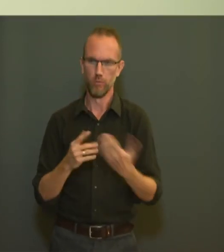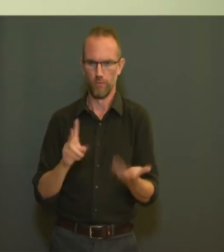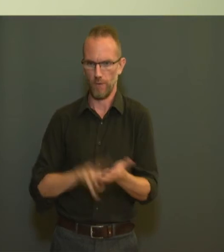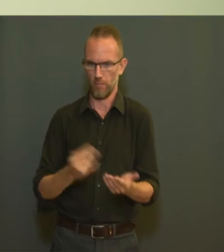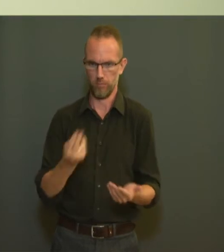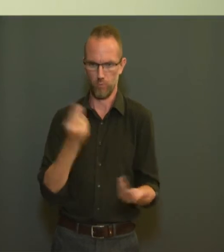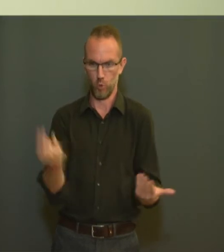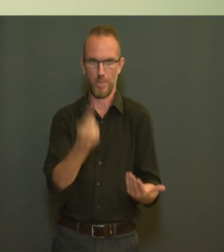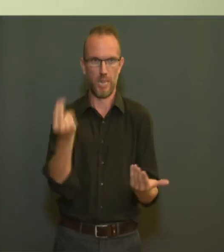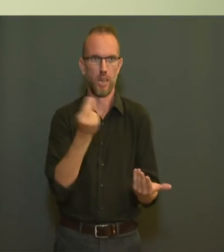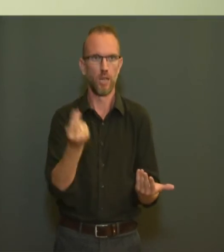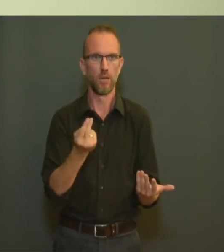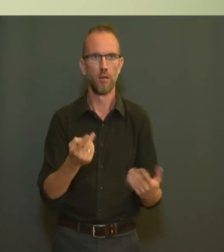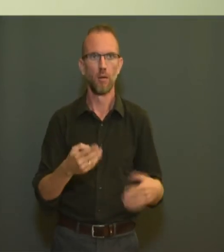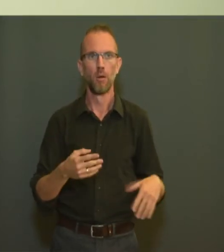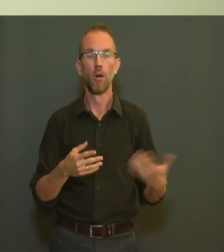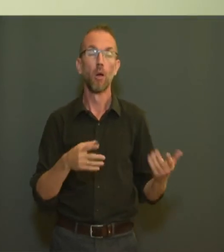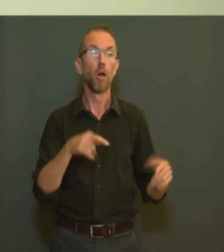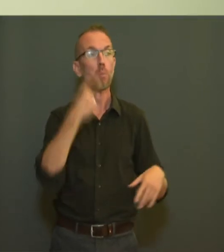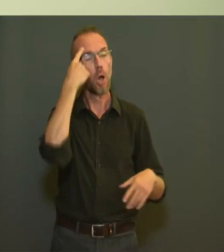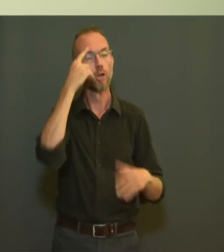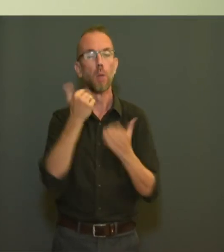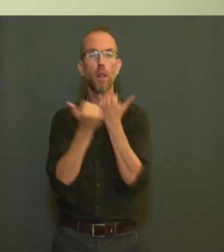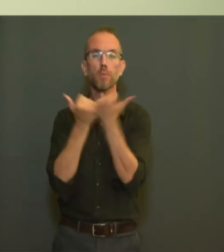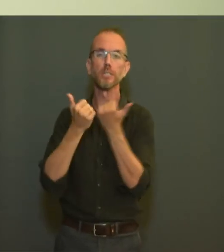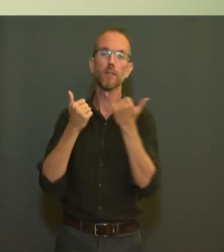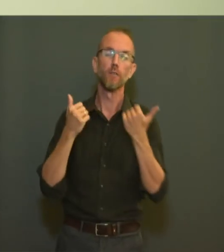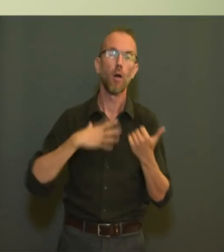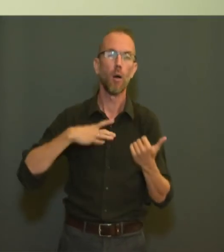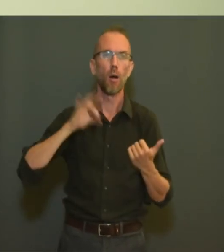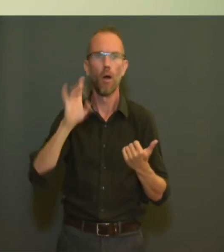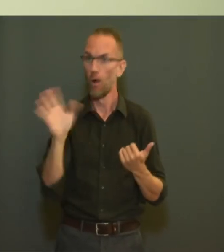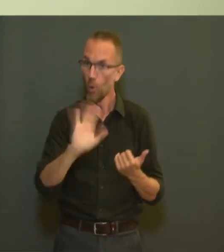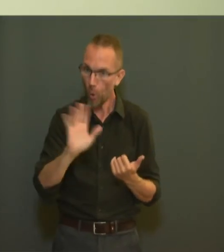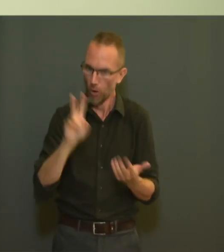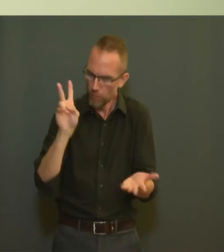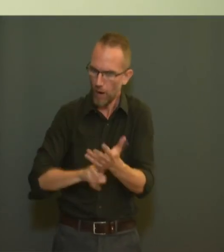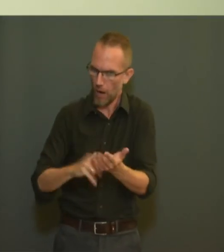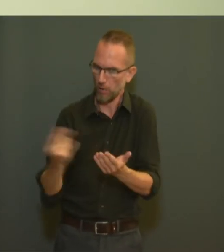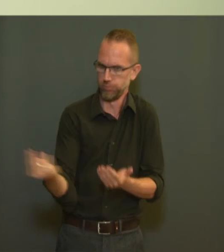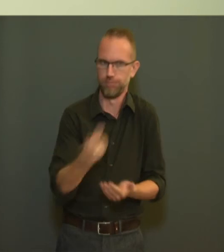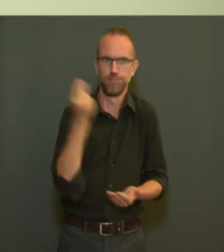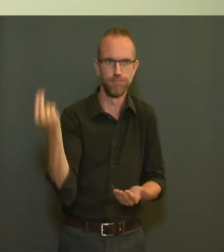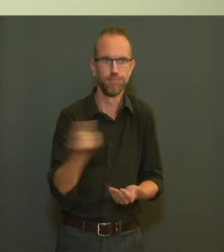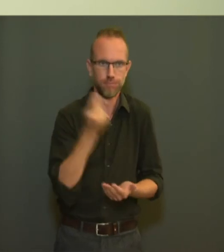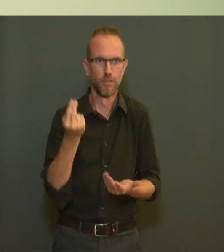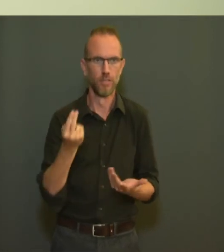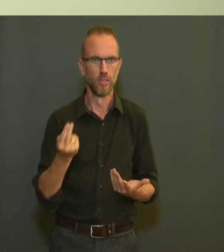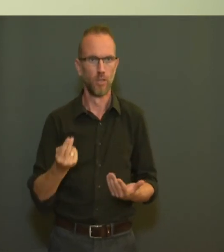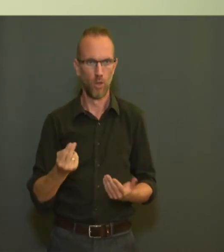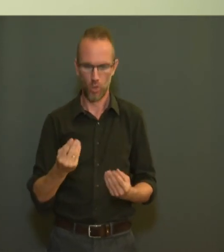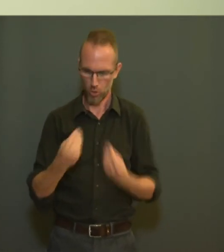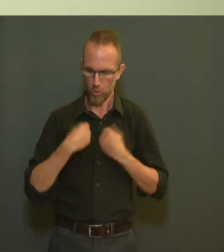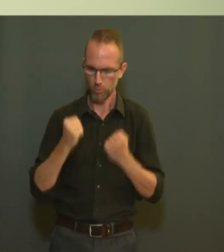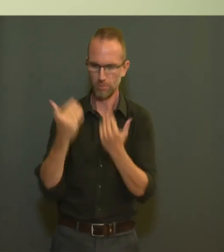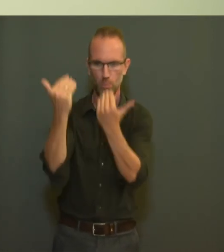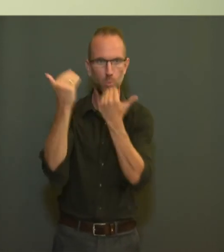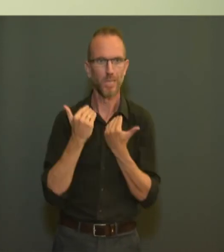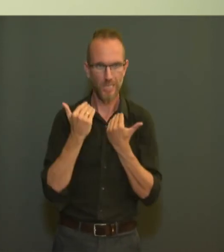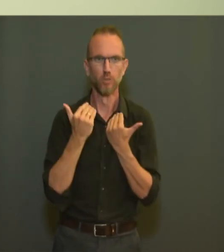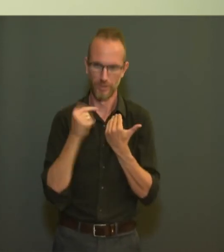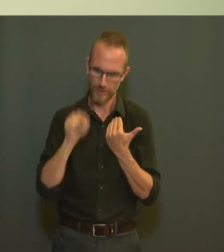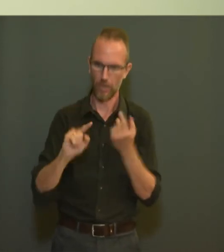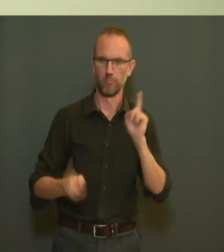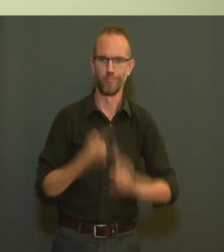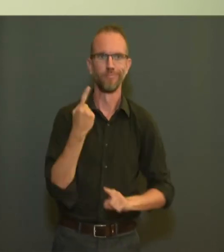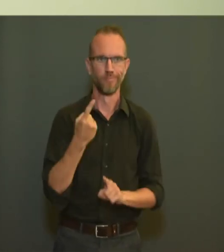de plus qui ne sert à rien. Cela rapporte quelque chose au point de vue santé publique. Alors faites bien ce PLF, faites bien votre quarantaine